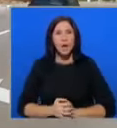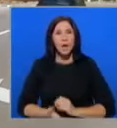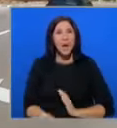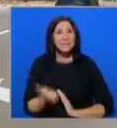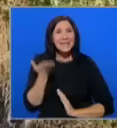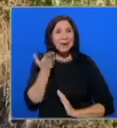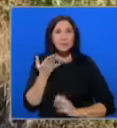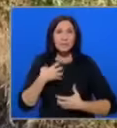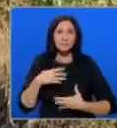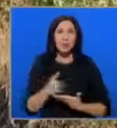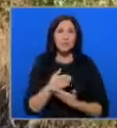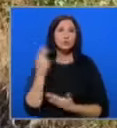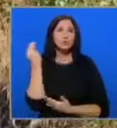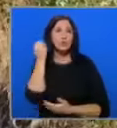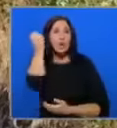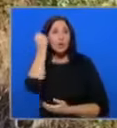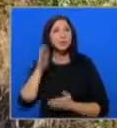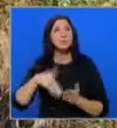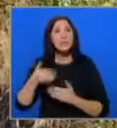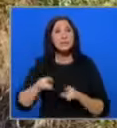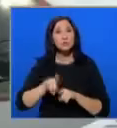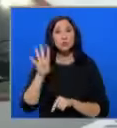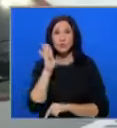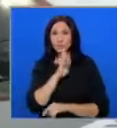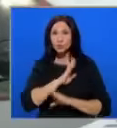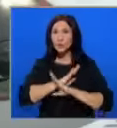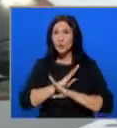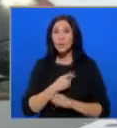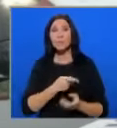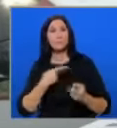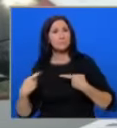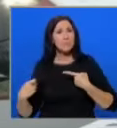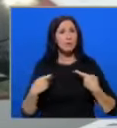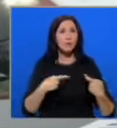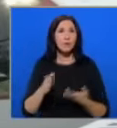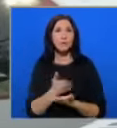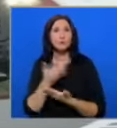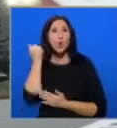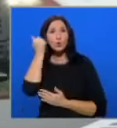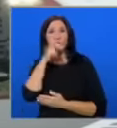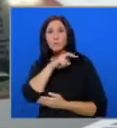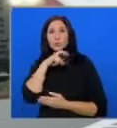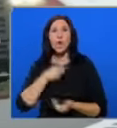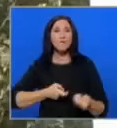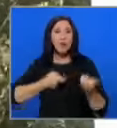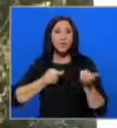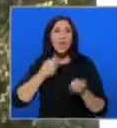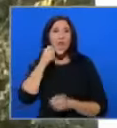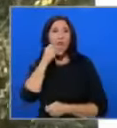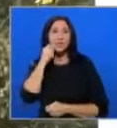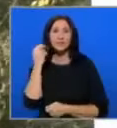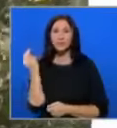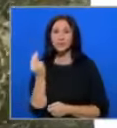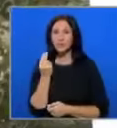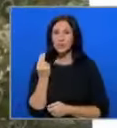Ескалация на напрежението между Сърбия и Косово, след като 4 души загинаха при престрелка между косовски полицаи и въоръжени етнически